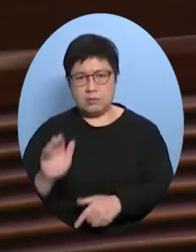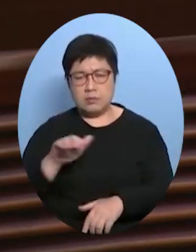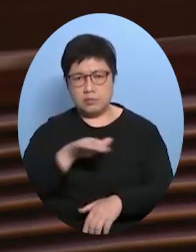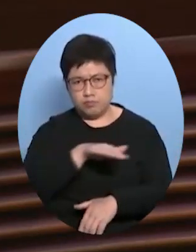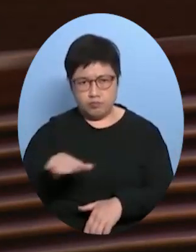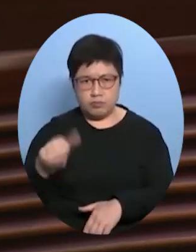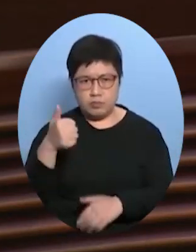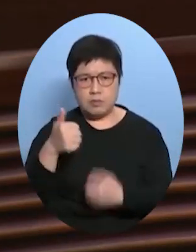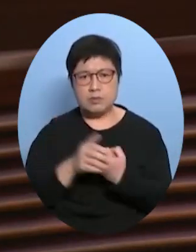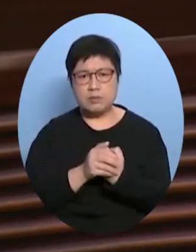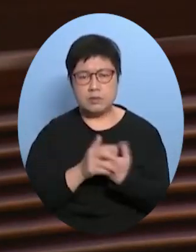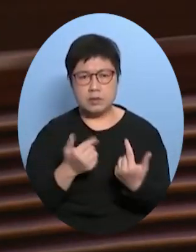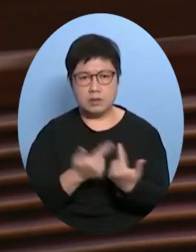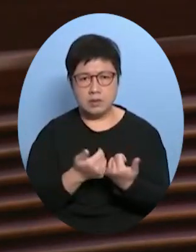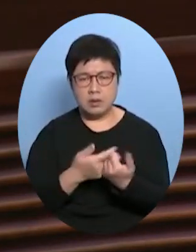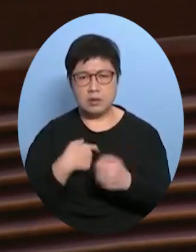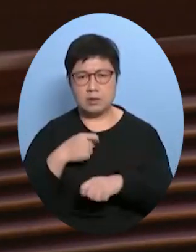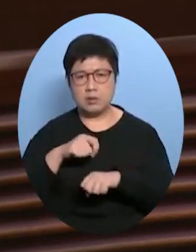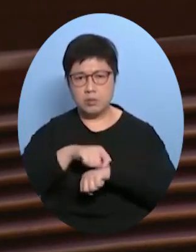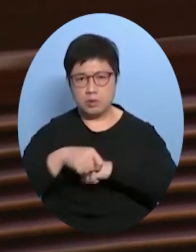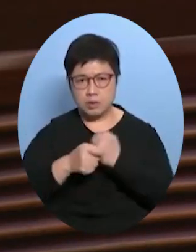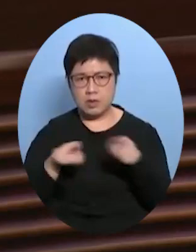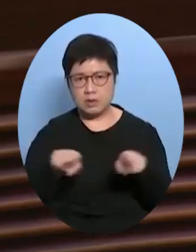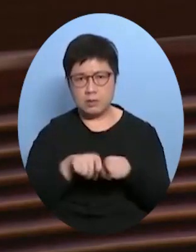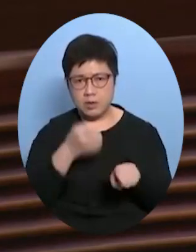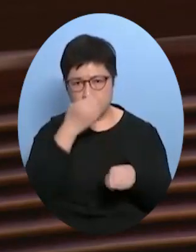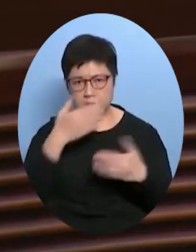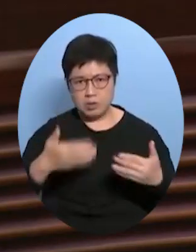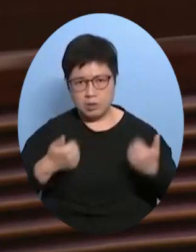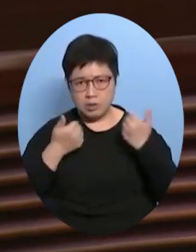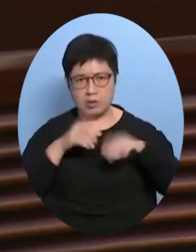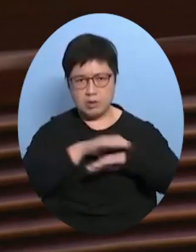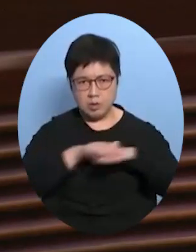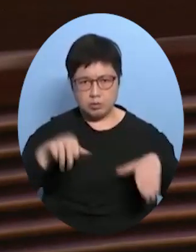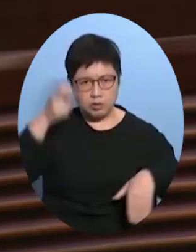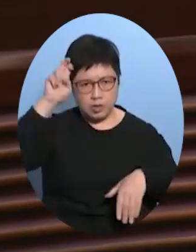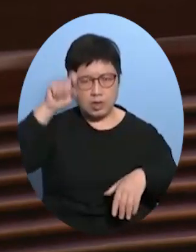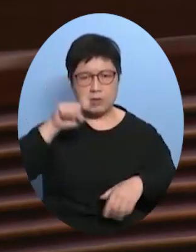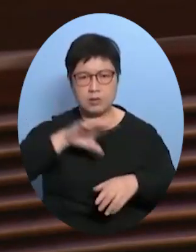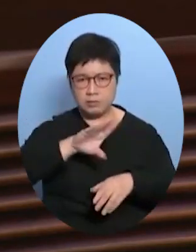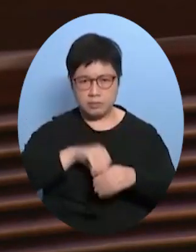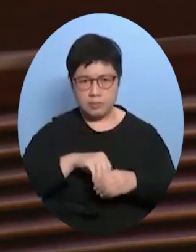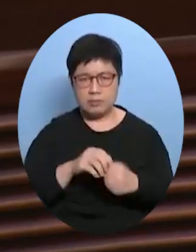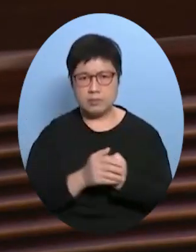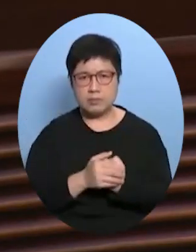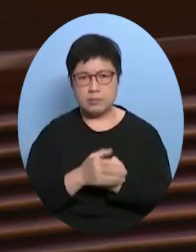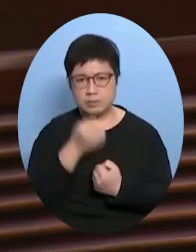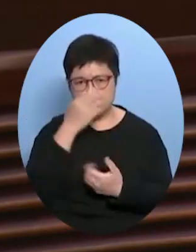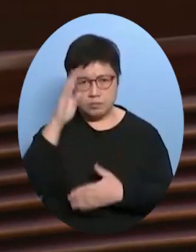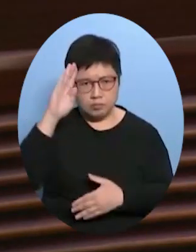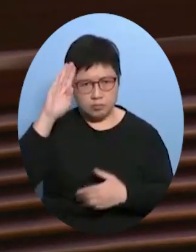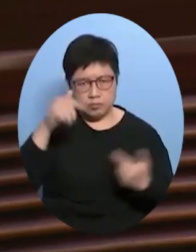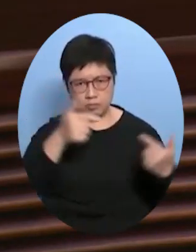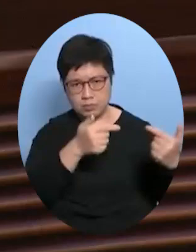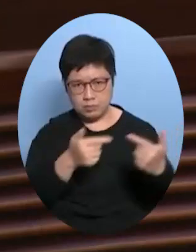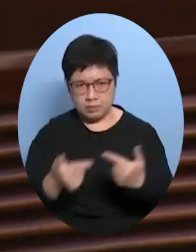亦確保符合國家和香港的整體利益和安全考慮，同時亦顧及香港的長期繁